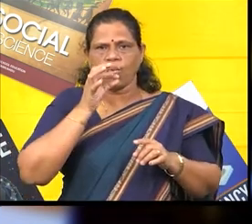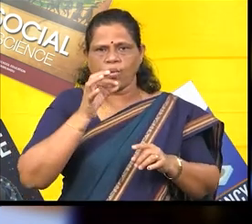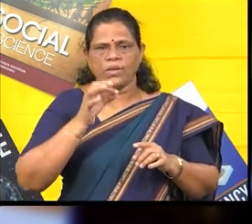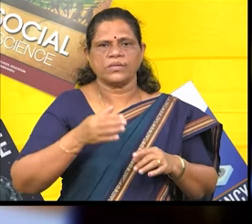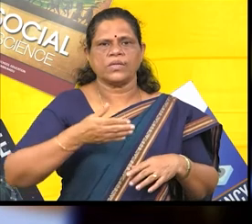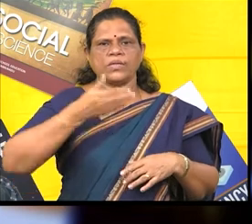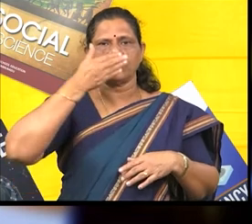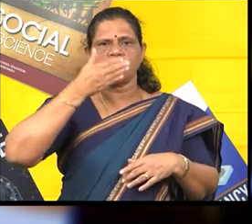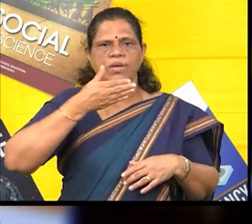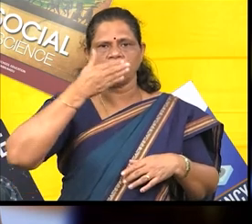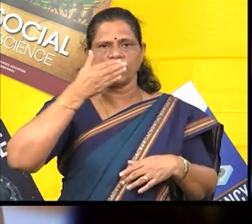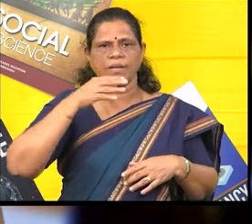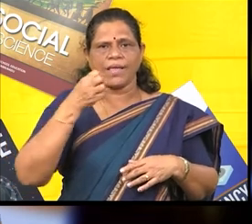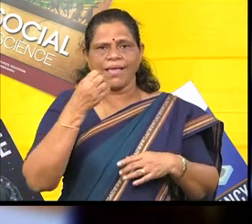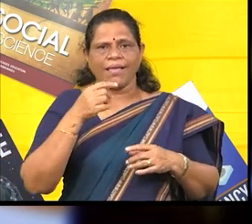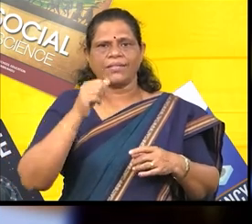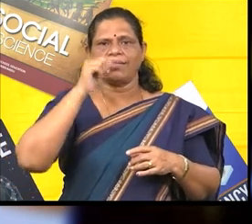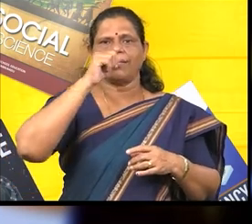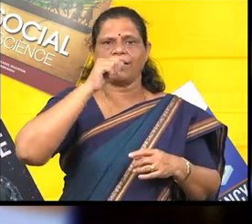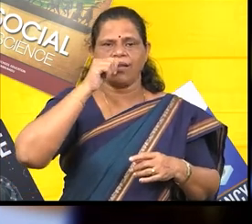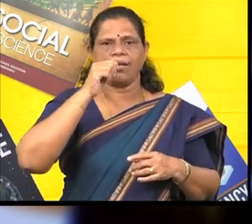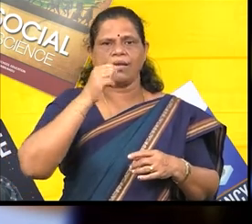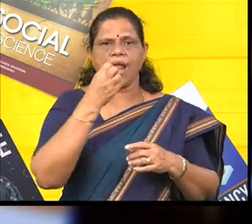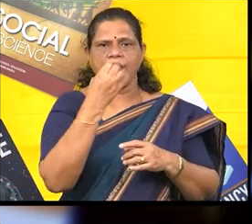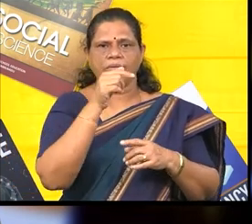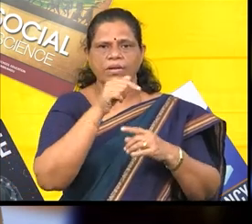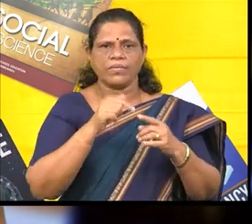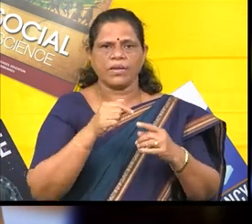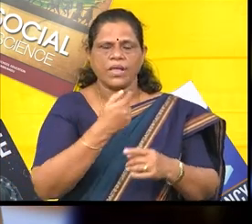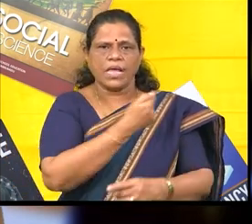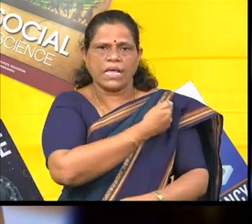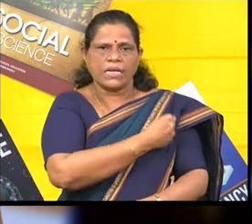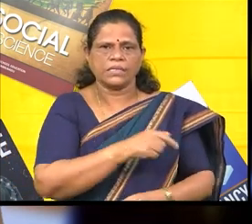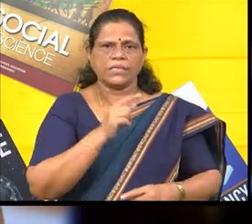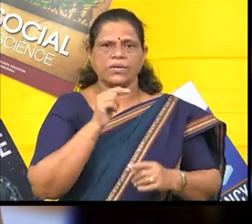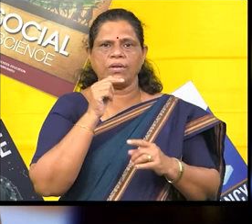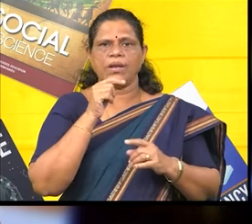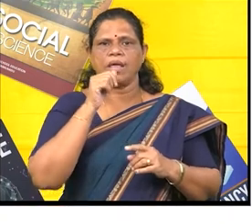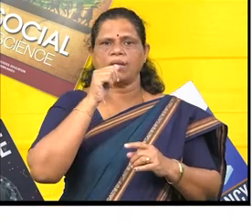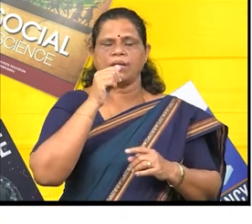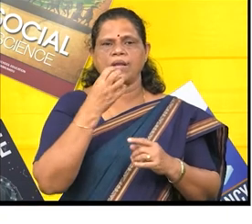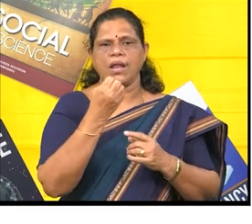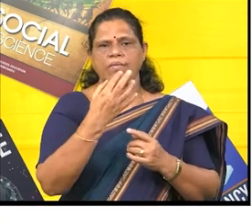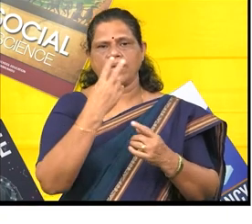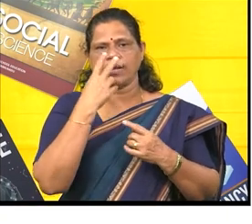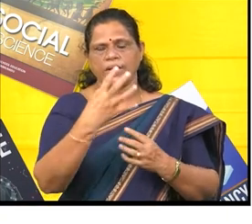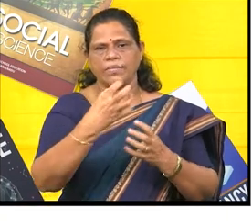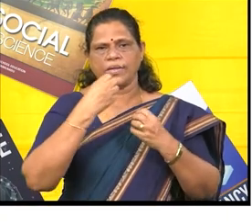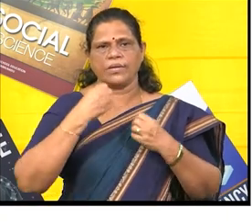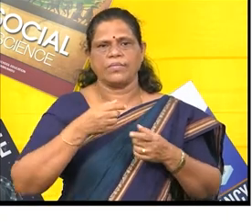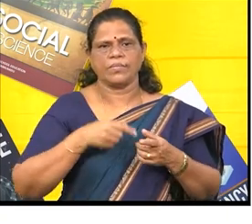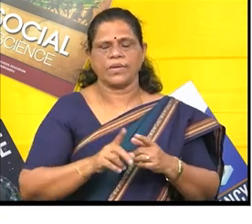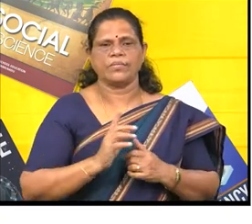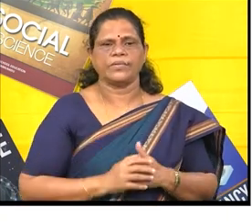வாகன ஓட்டியினுடைய சுவாசத்திலிருந்து எத்தனாலுடைய அளவை கண்டறிந்து அவருடைய ரத்தத்தில் இருக்கக்கூடிய எத்தனாலுடைய அளவை கண்டறிவதற்காக இந்த